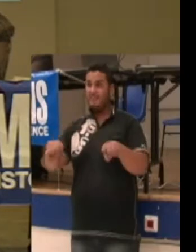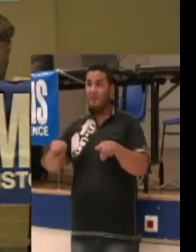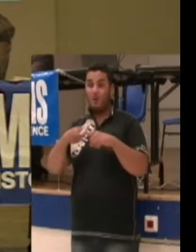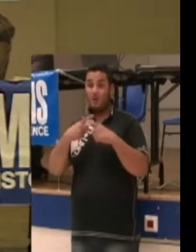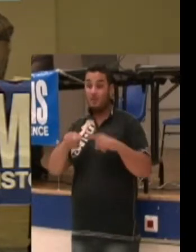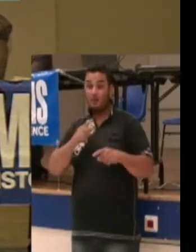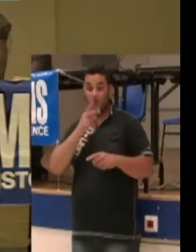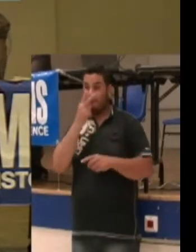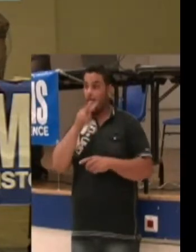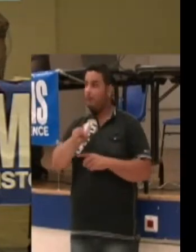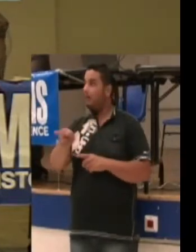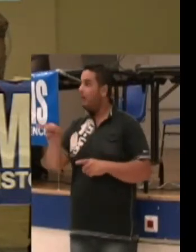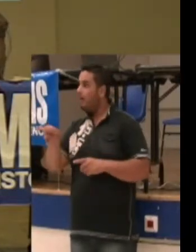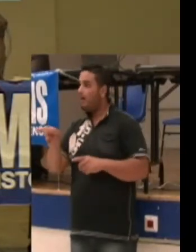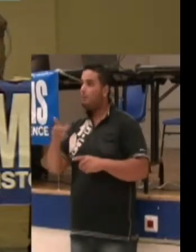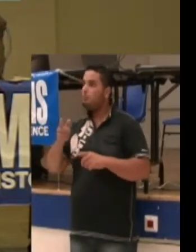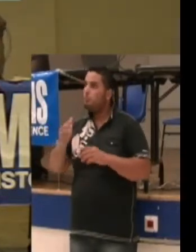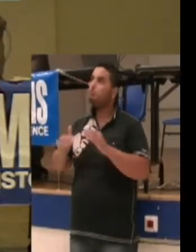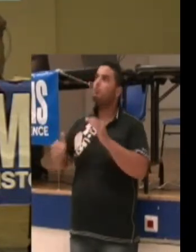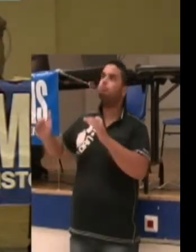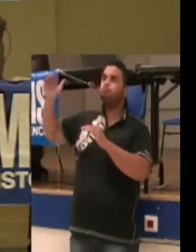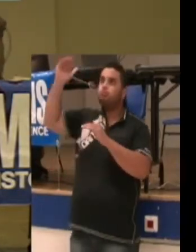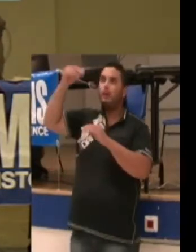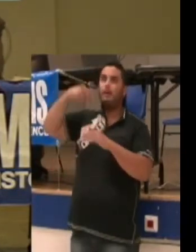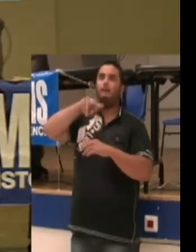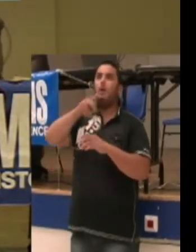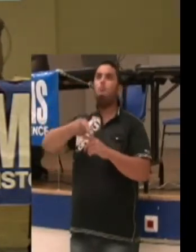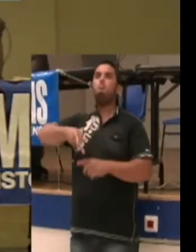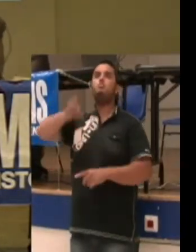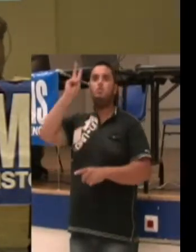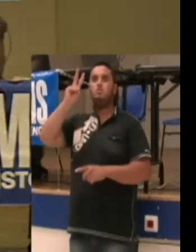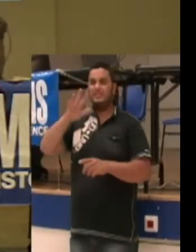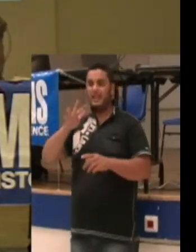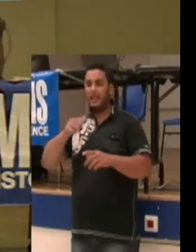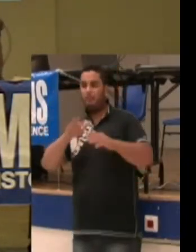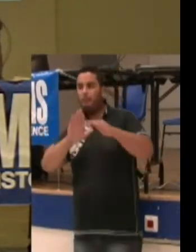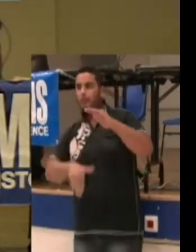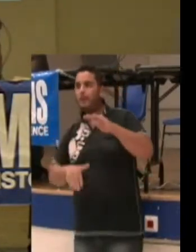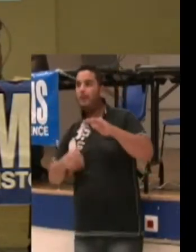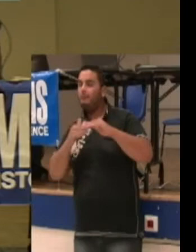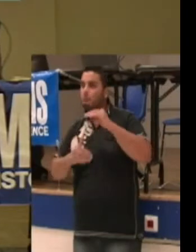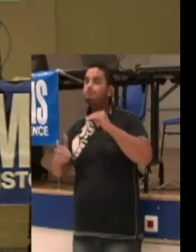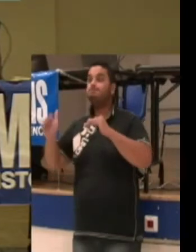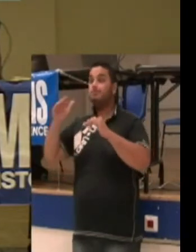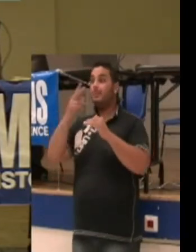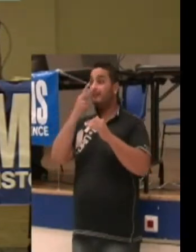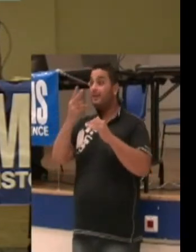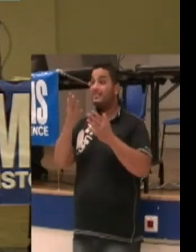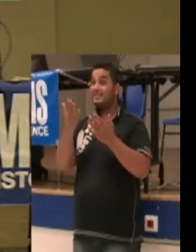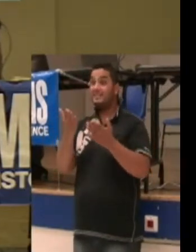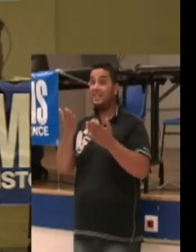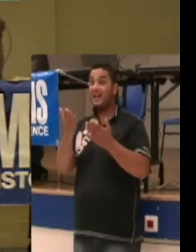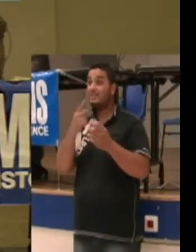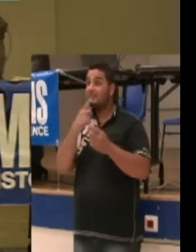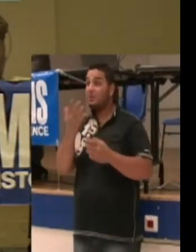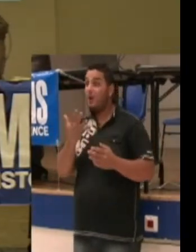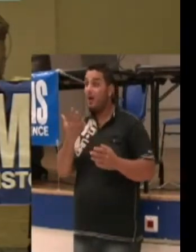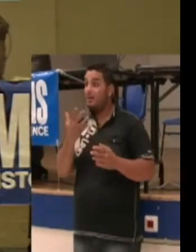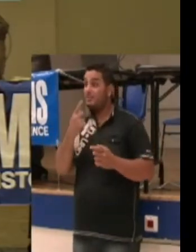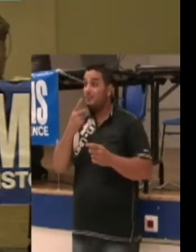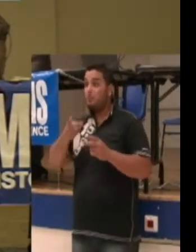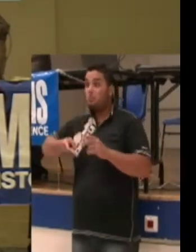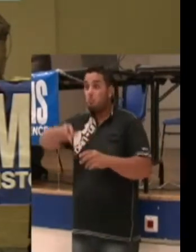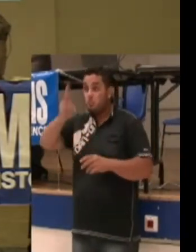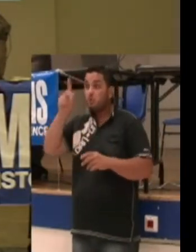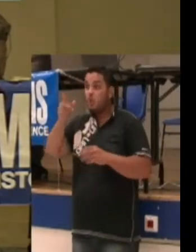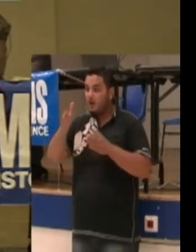montez, plus vous voyez des choses que celui qui est en bas de votre étage, il ne voit pas. Ça veut dire quoi ? Ça veut dire plus